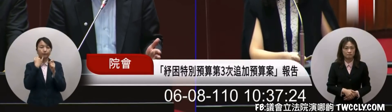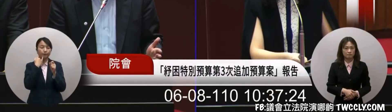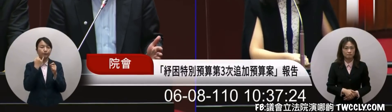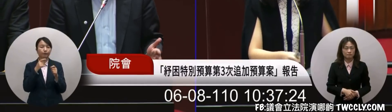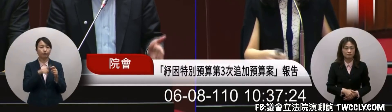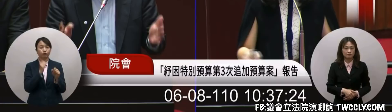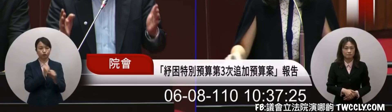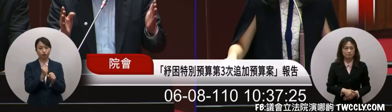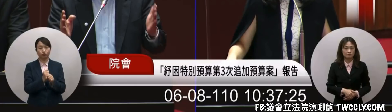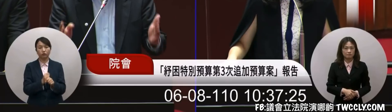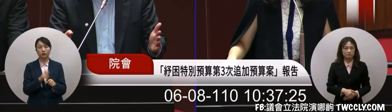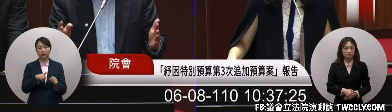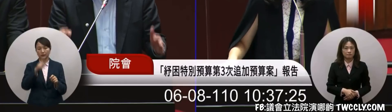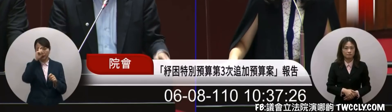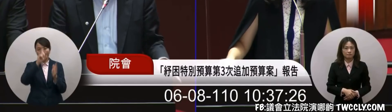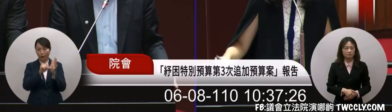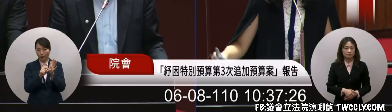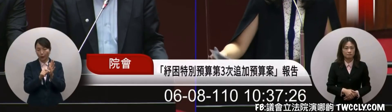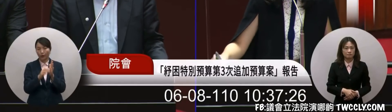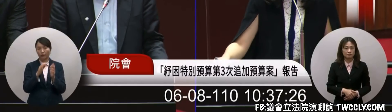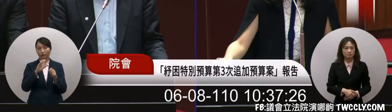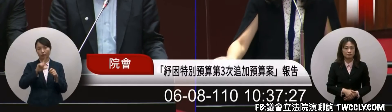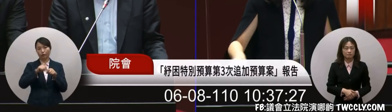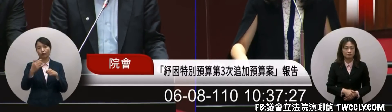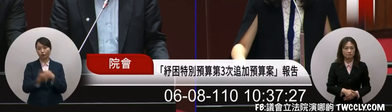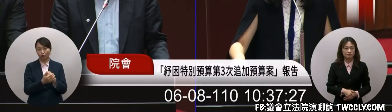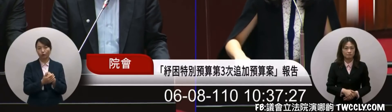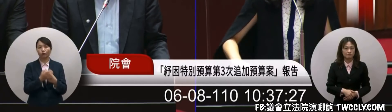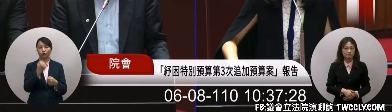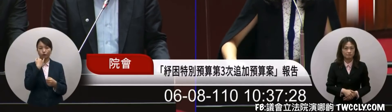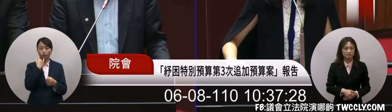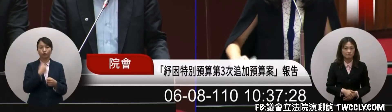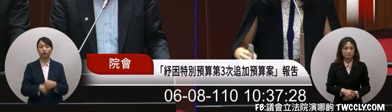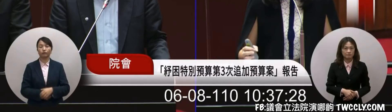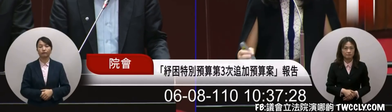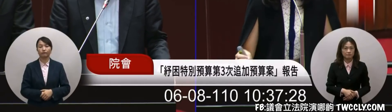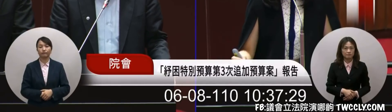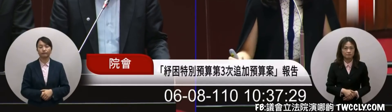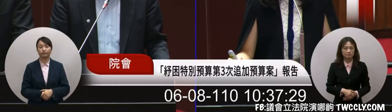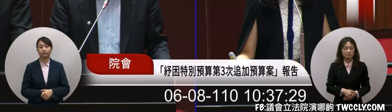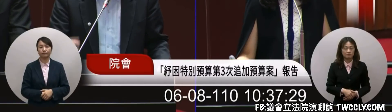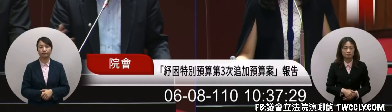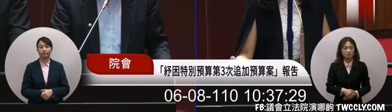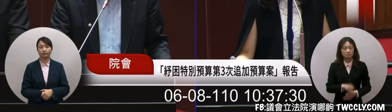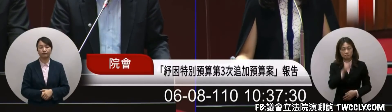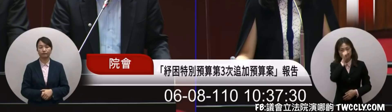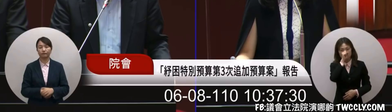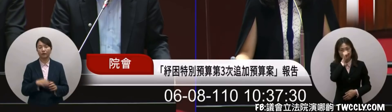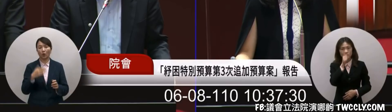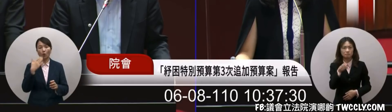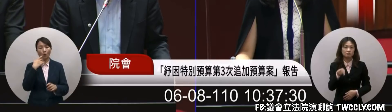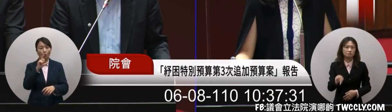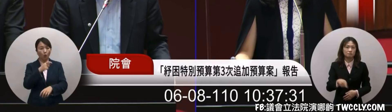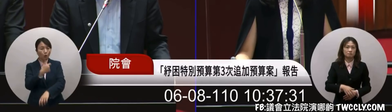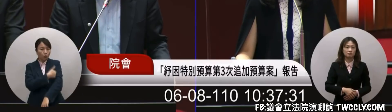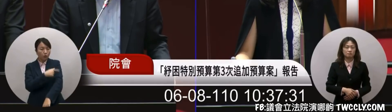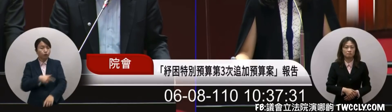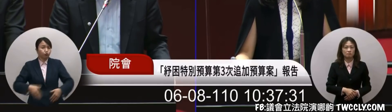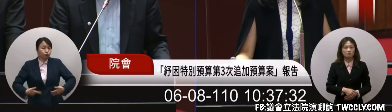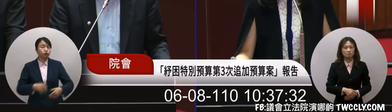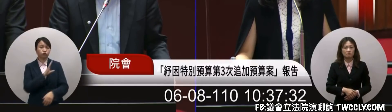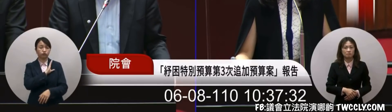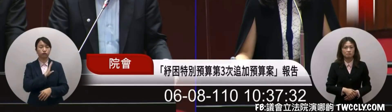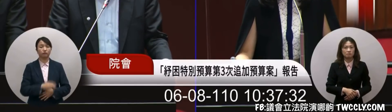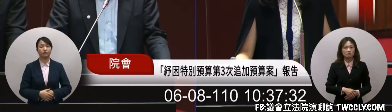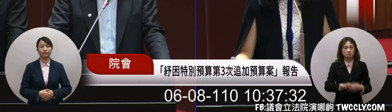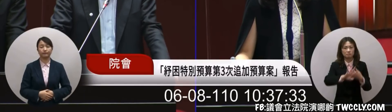折。 但 希望在时间上能够尽量有余裕。 好，那既然是这样的话，我觉得 对疫苗确实是很急啊。 外疫